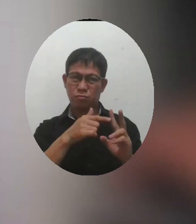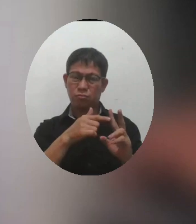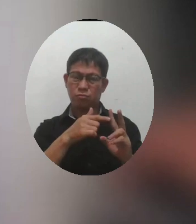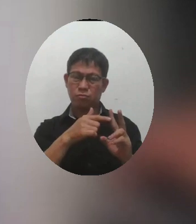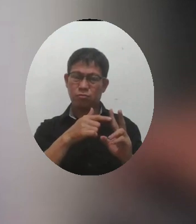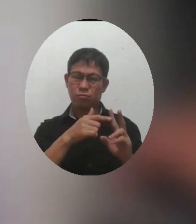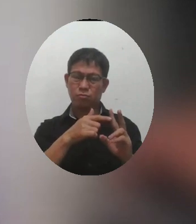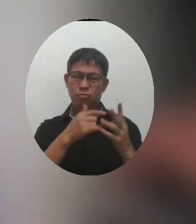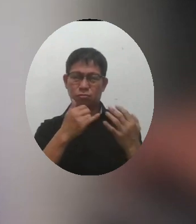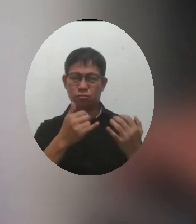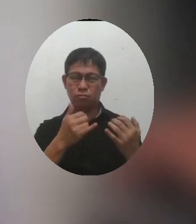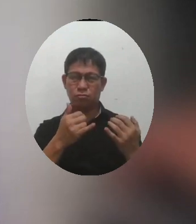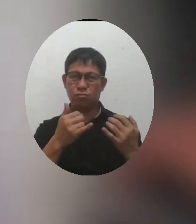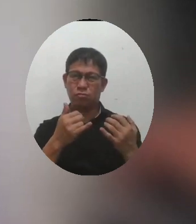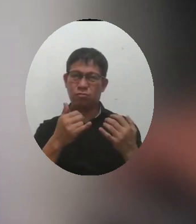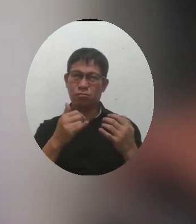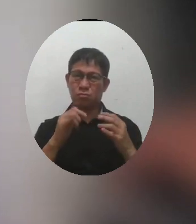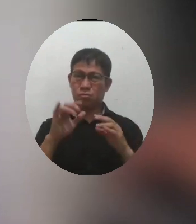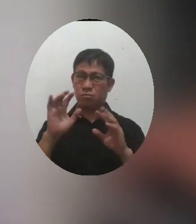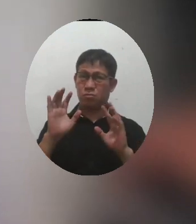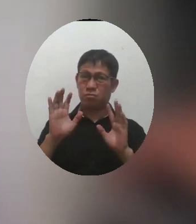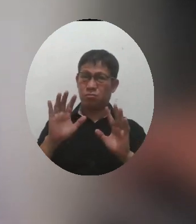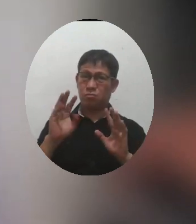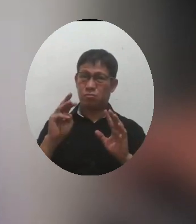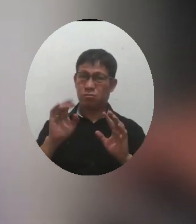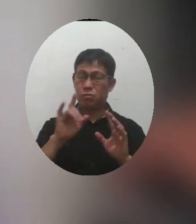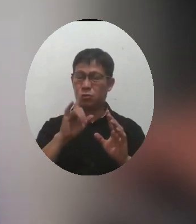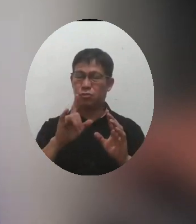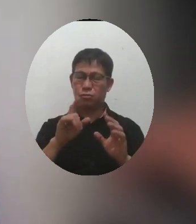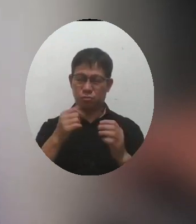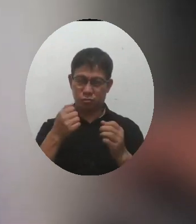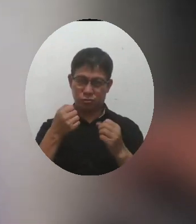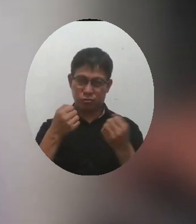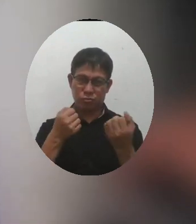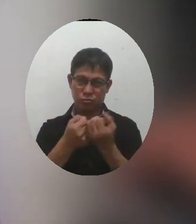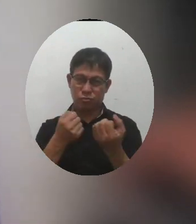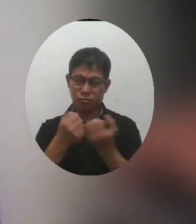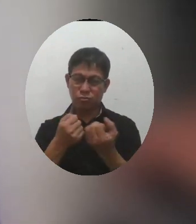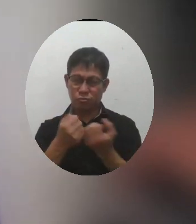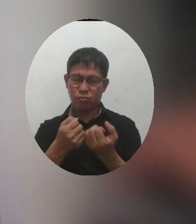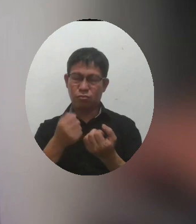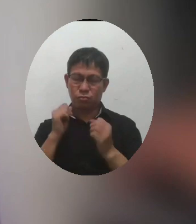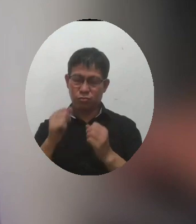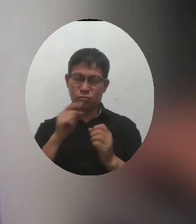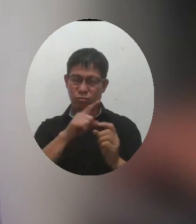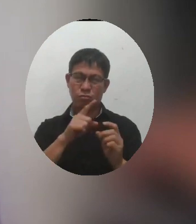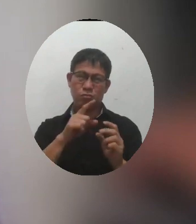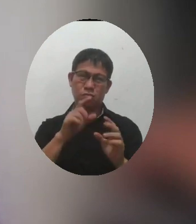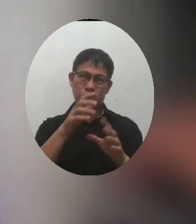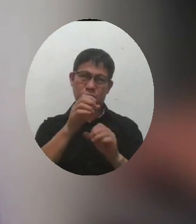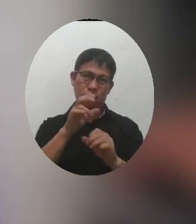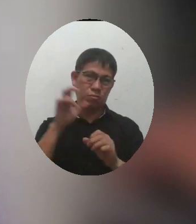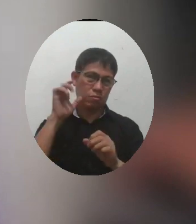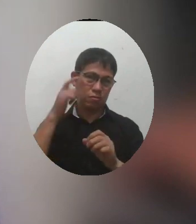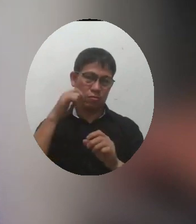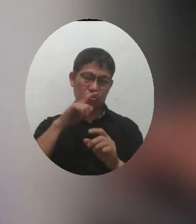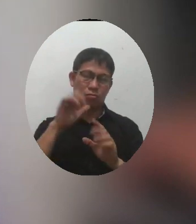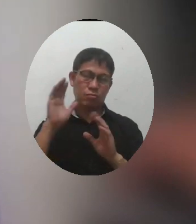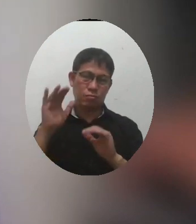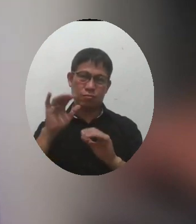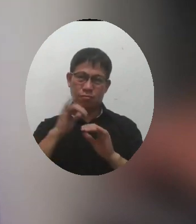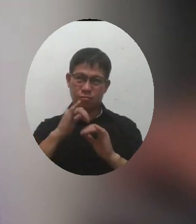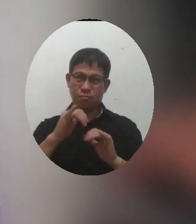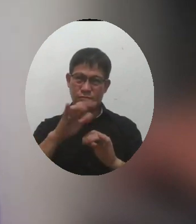ng milagro. Sila'y kumikilos para mabigyan ng hearing aid ang bata. Sana tayo